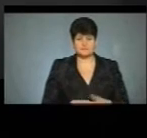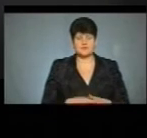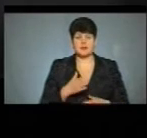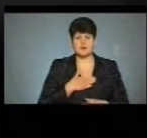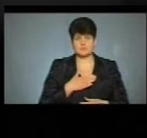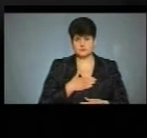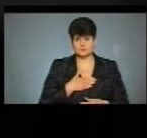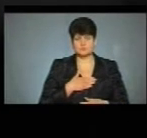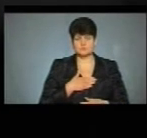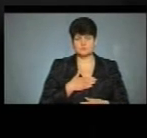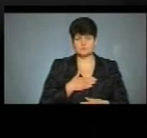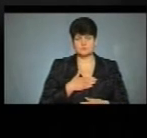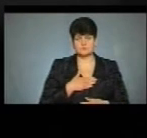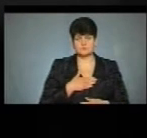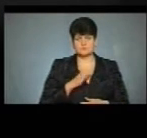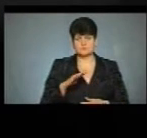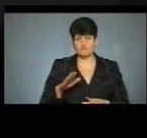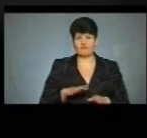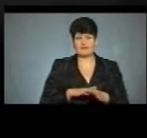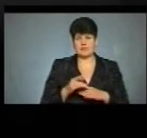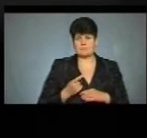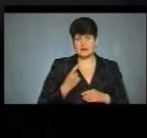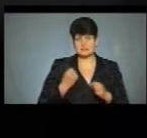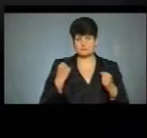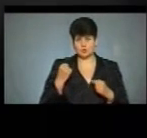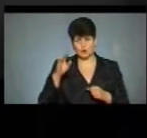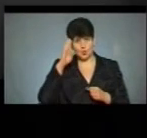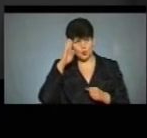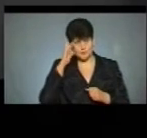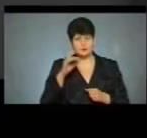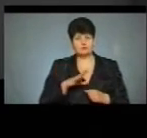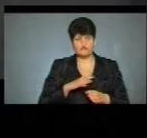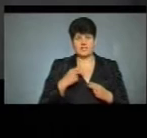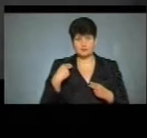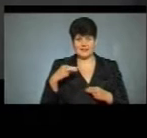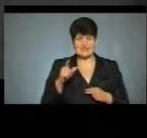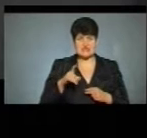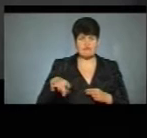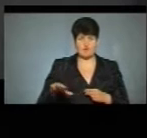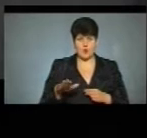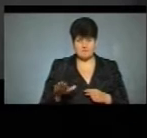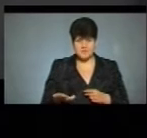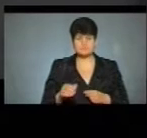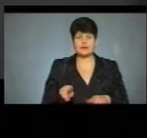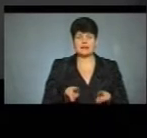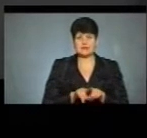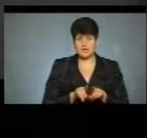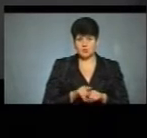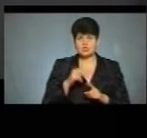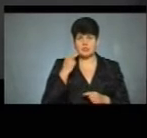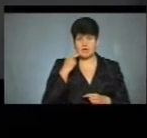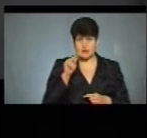підопічні виконали майстра спорту, один хлопець, був на чемпіонаті Європи. А також